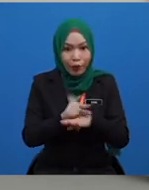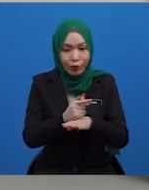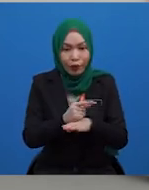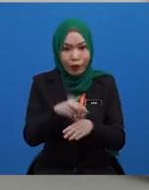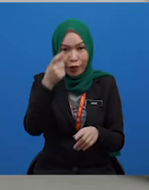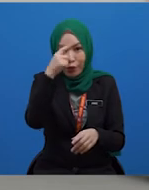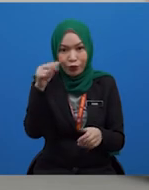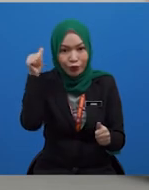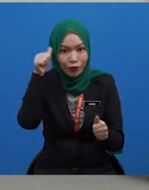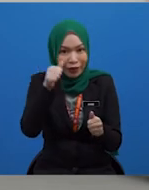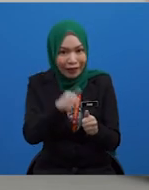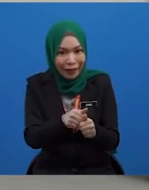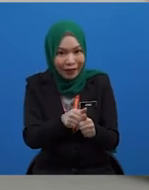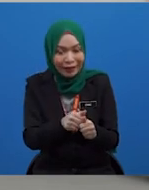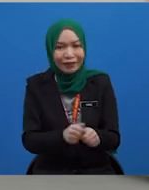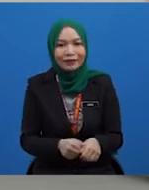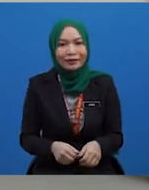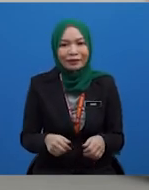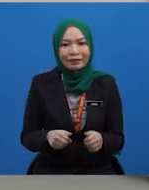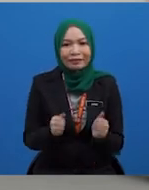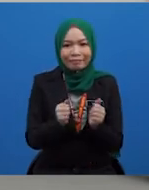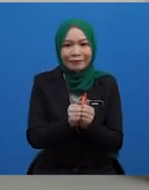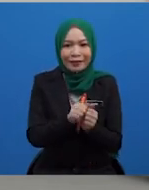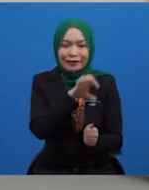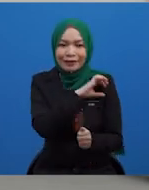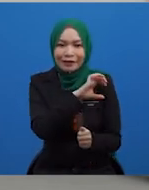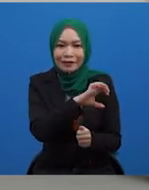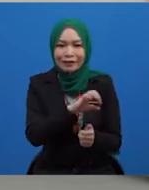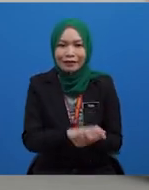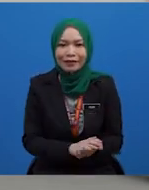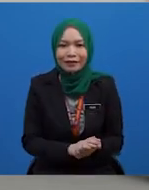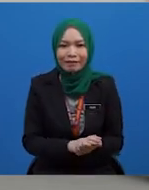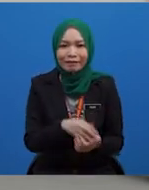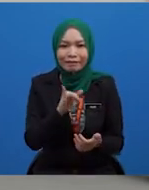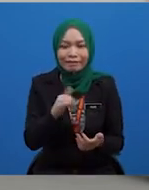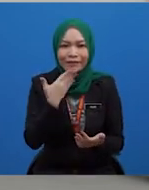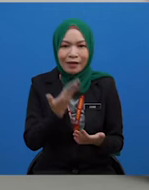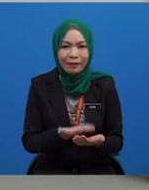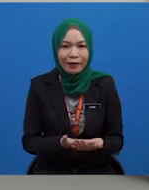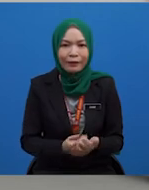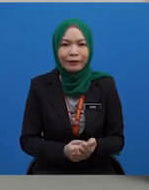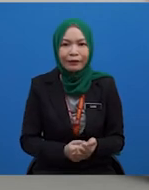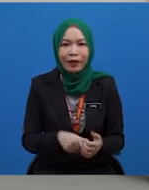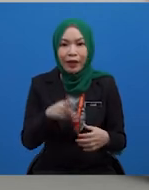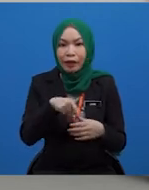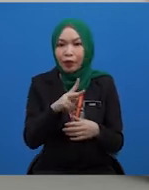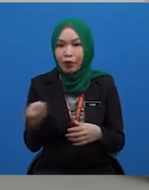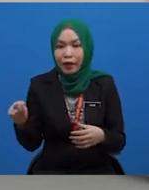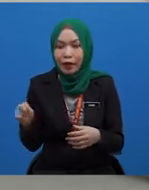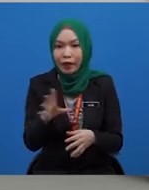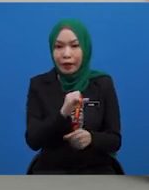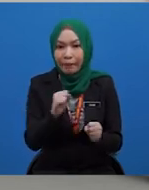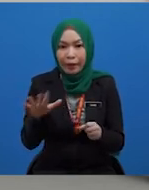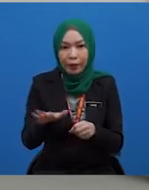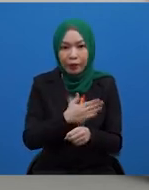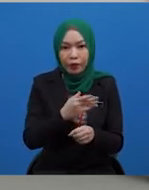Seterusnya, membantu pengguna sentiasa mengingati sesuatu produk tersebut dengan ciri-ciri yang relevan yang telah